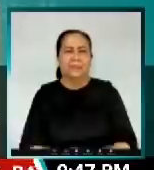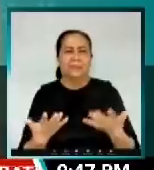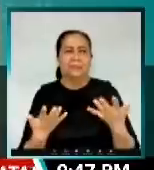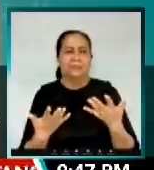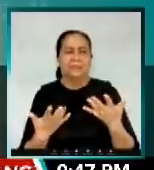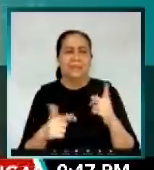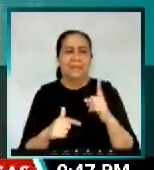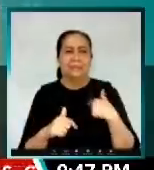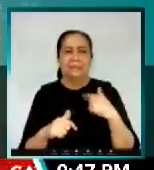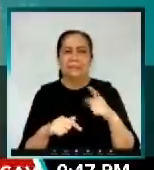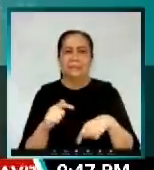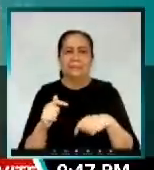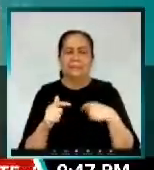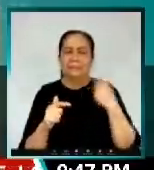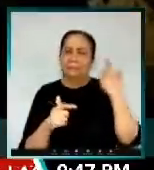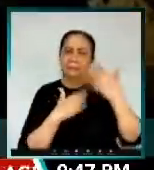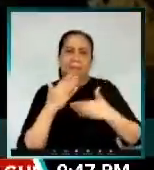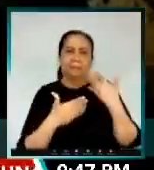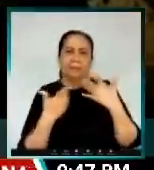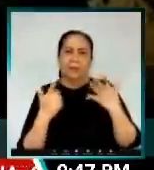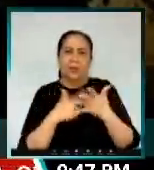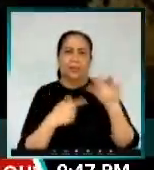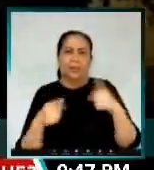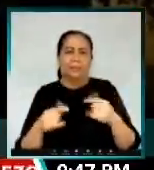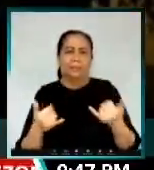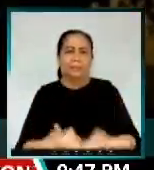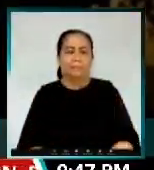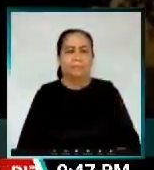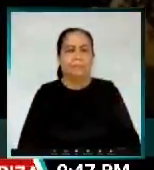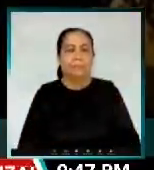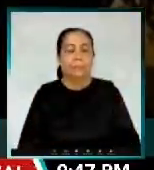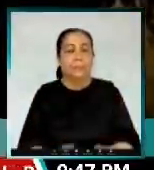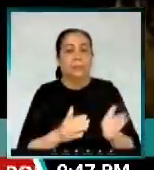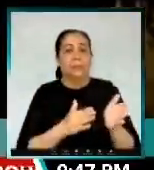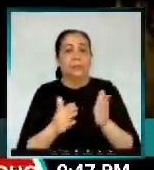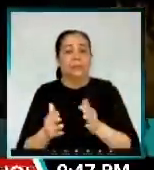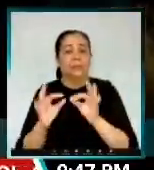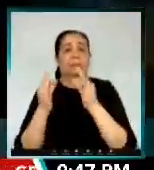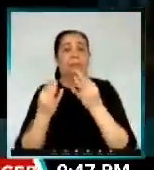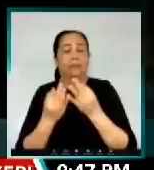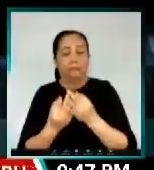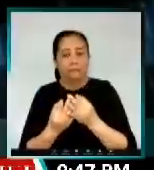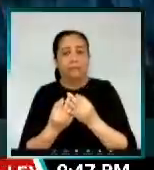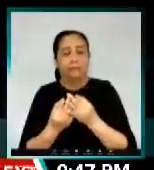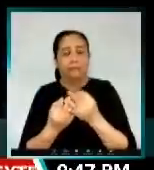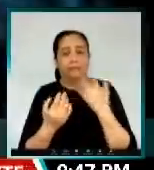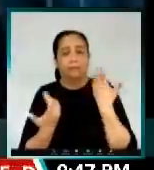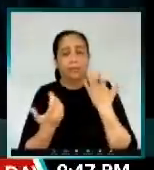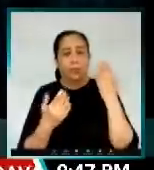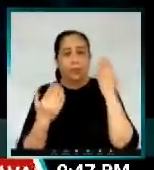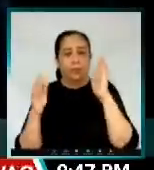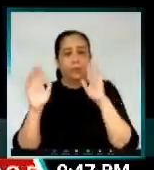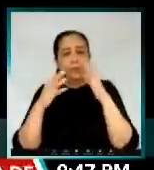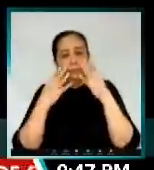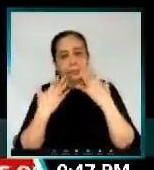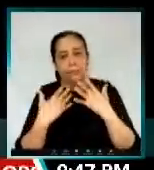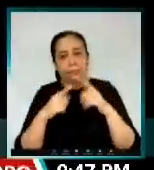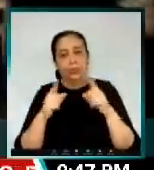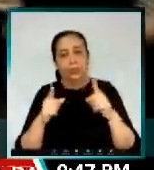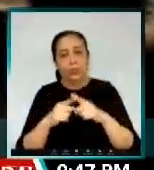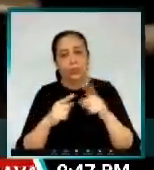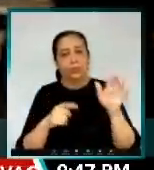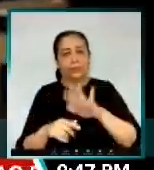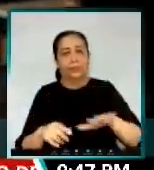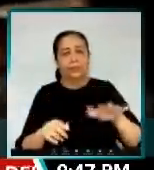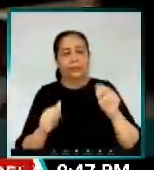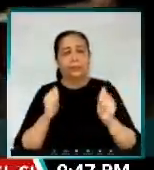I can't quite process what's happening right now. Bukod sa pamilya, nagluluksa rin ang industriya ng showbiz sa pagpanaw